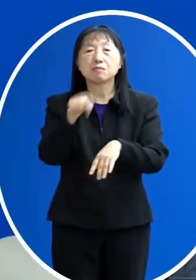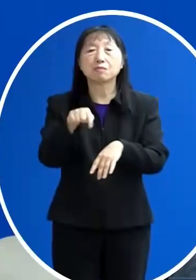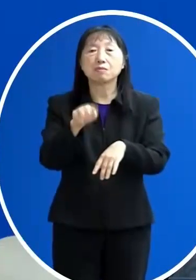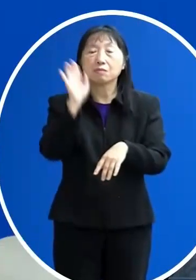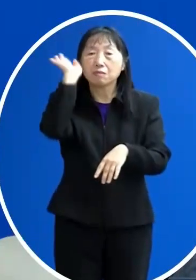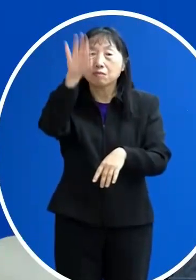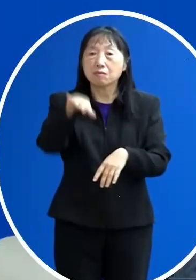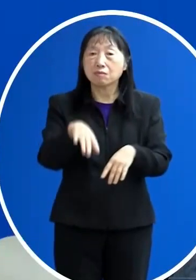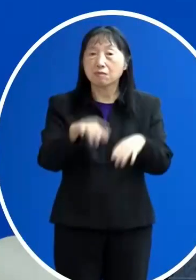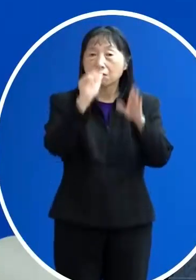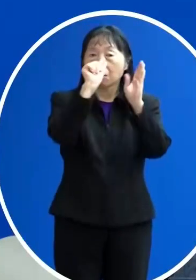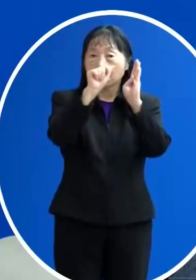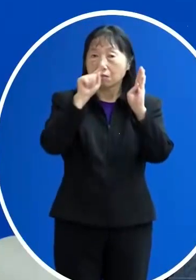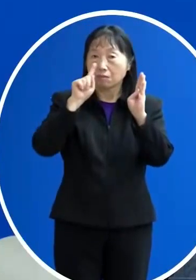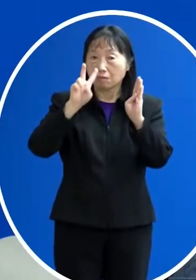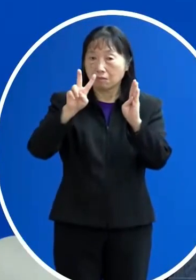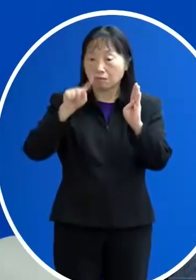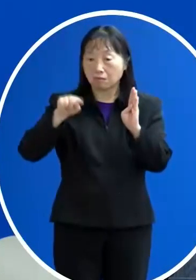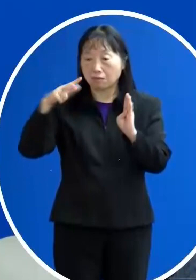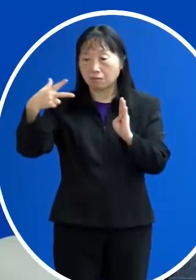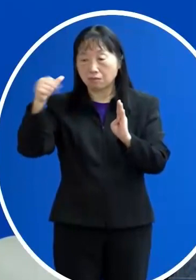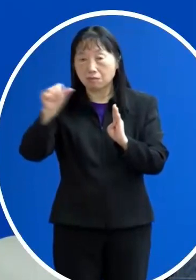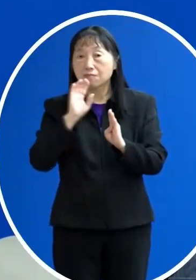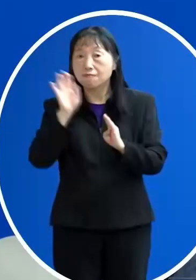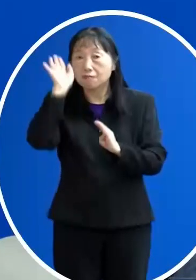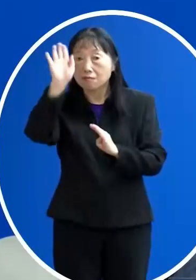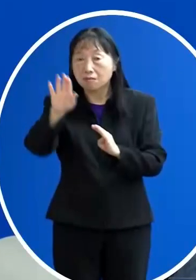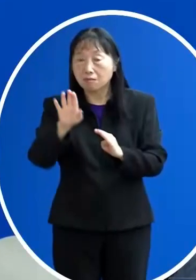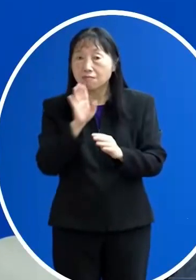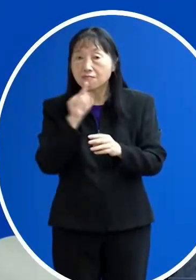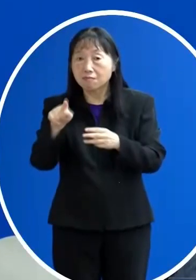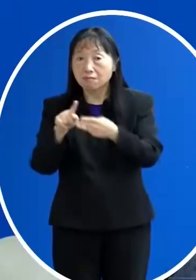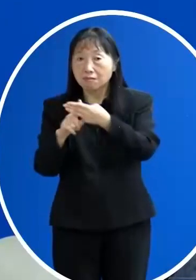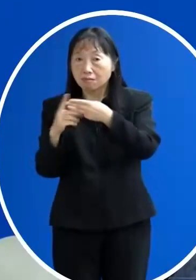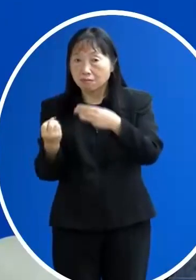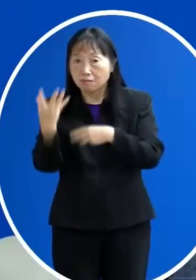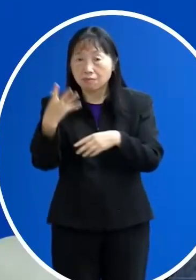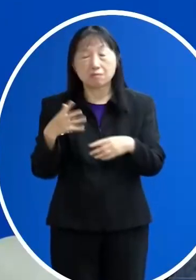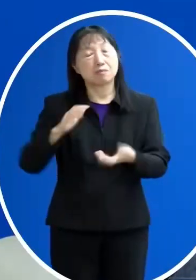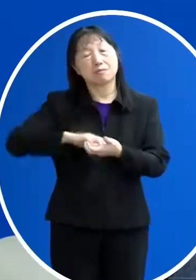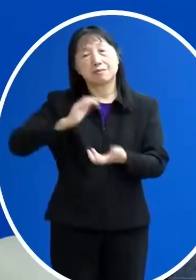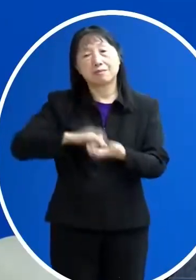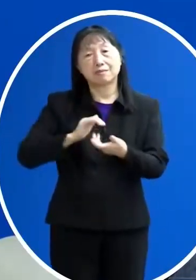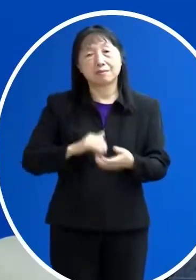不是2.75一定会成为下一波，目前也还在观察。